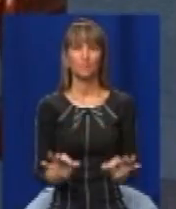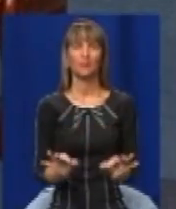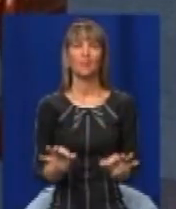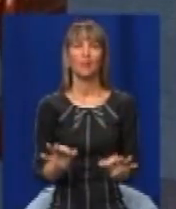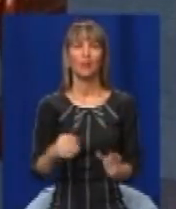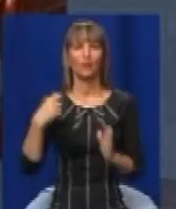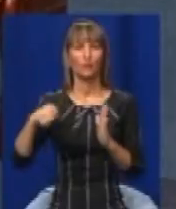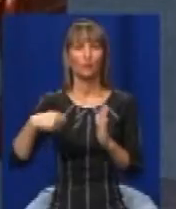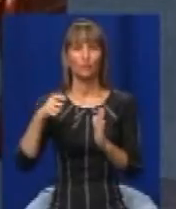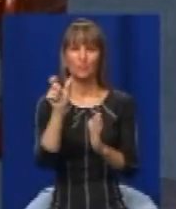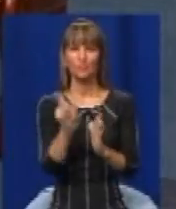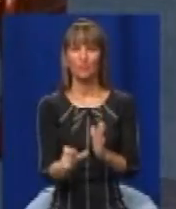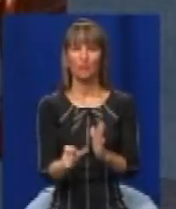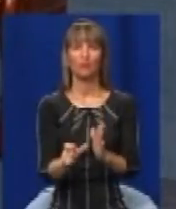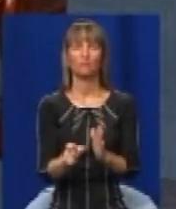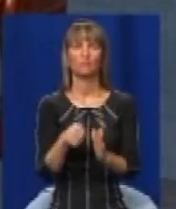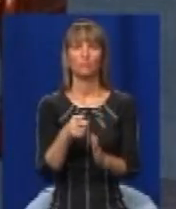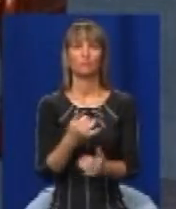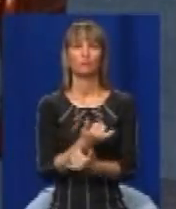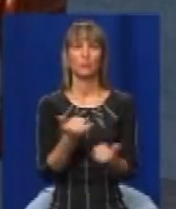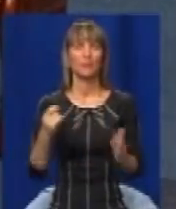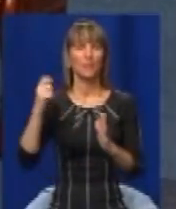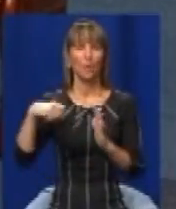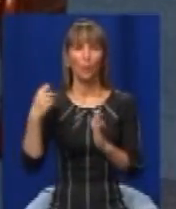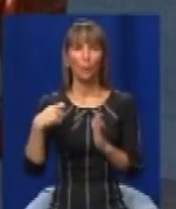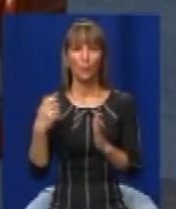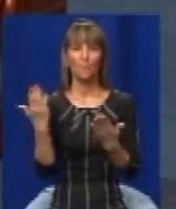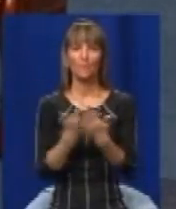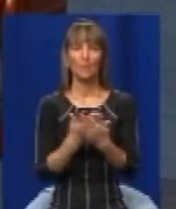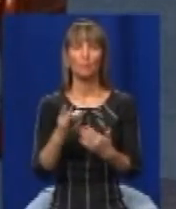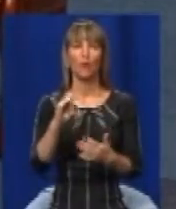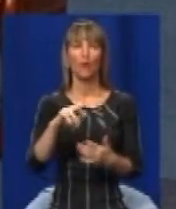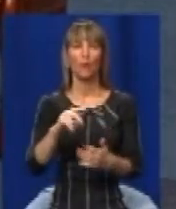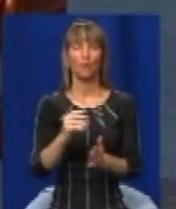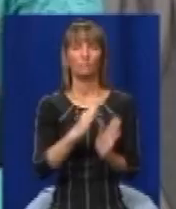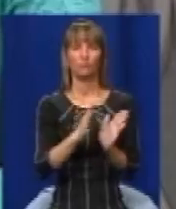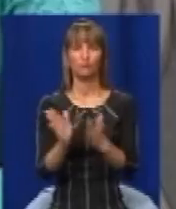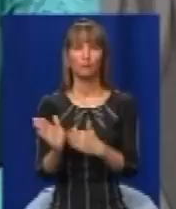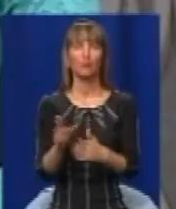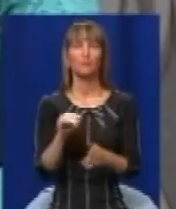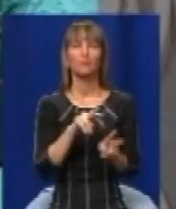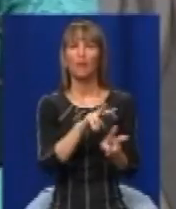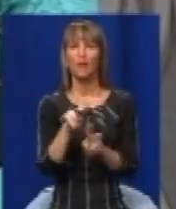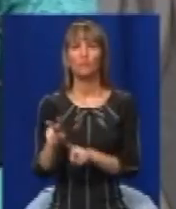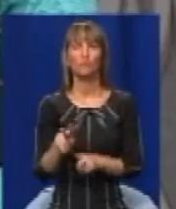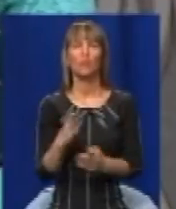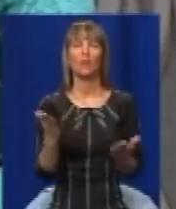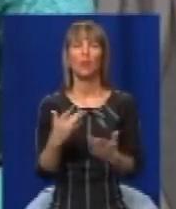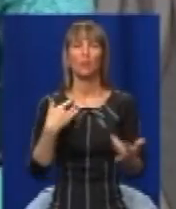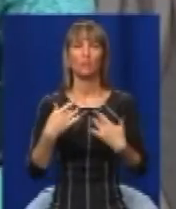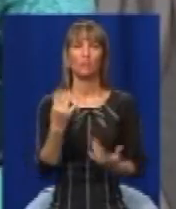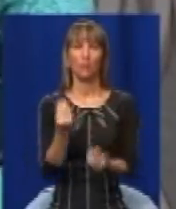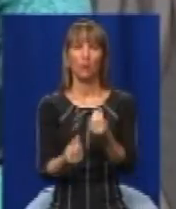Режисер, власне, він забезпечує зйомку фільму, забезпечує ролі, власне, стежить за тим, як актори грають,